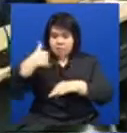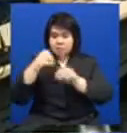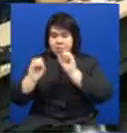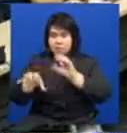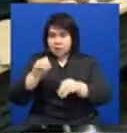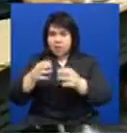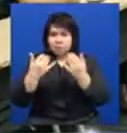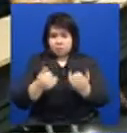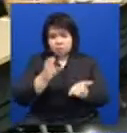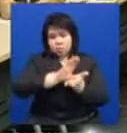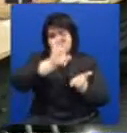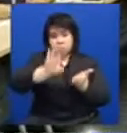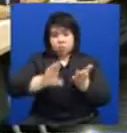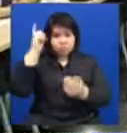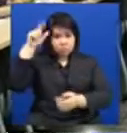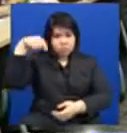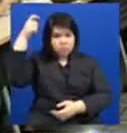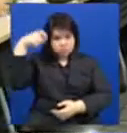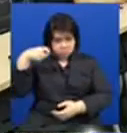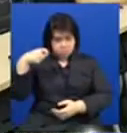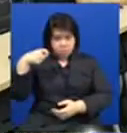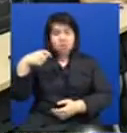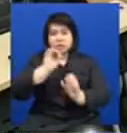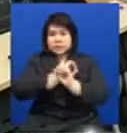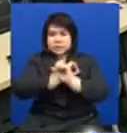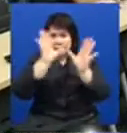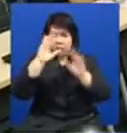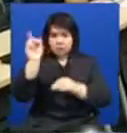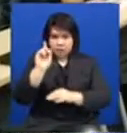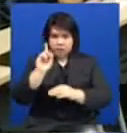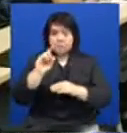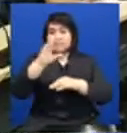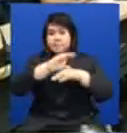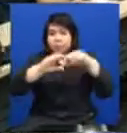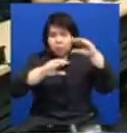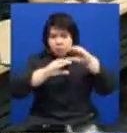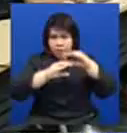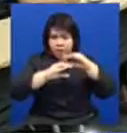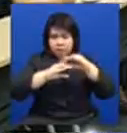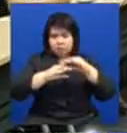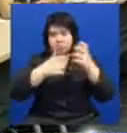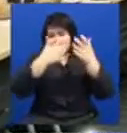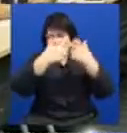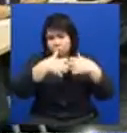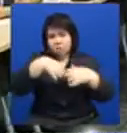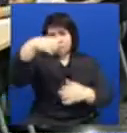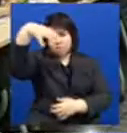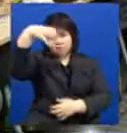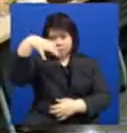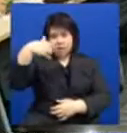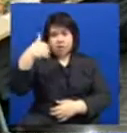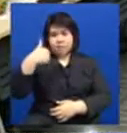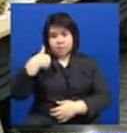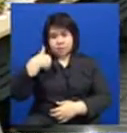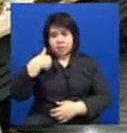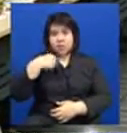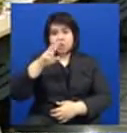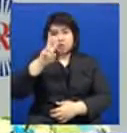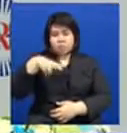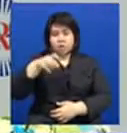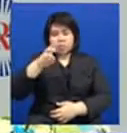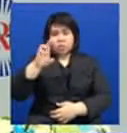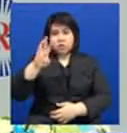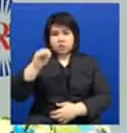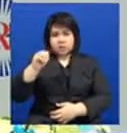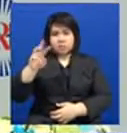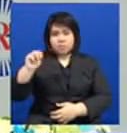ลงทุนในเมียนมาจะมีความชัดเจนมากขึ้นทั้งโครงการโรงไฟฟ้ามาริดกำลังผลิตติดตั้ง 2,640 เมกะวัต